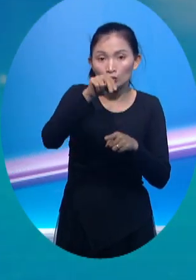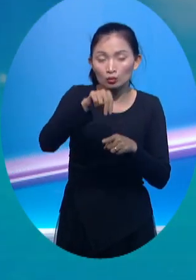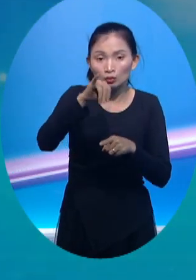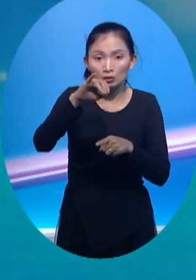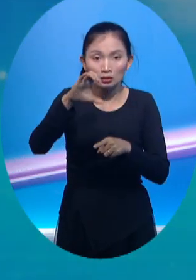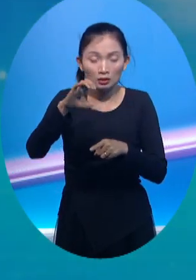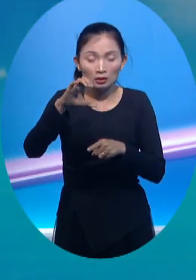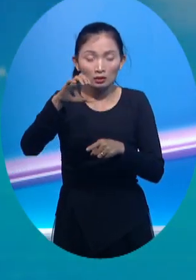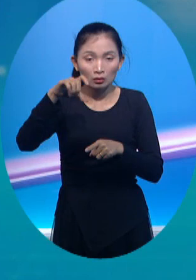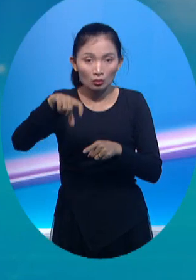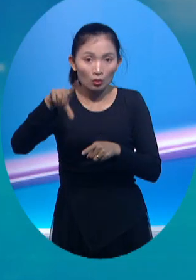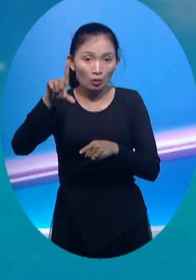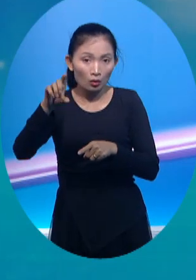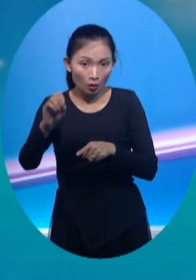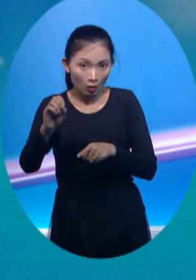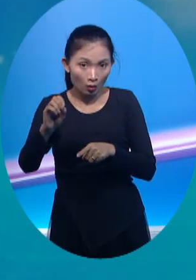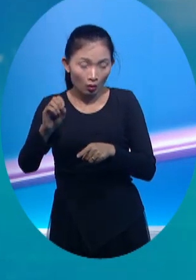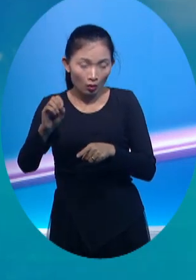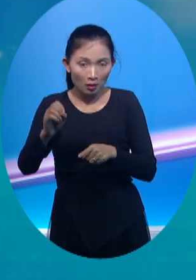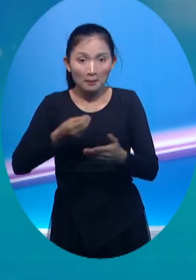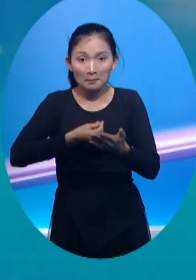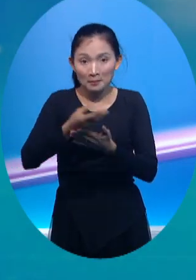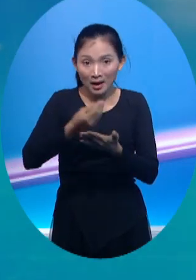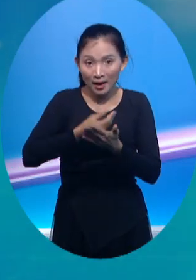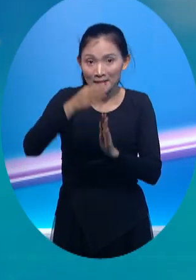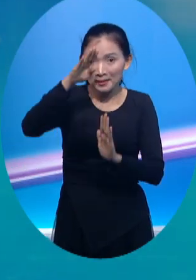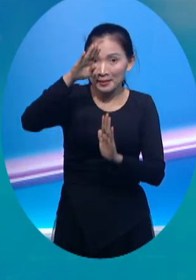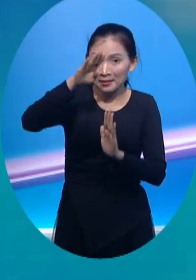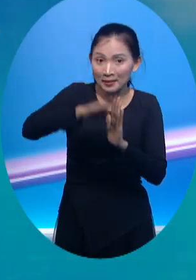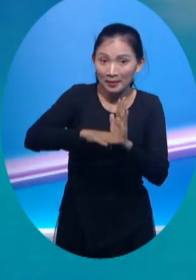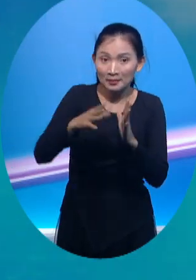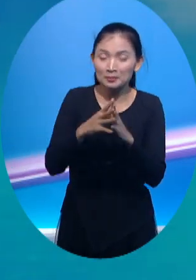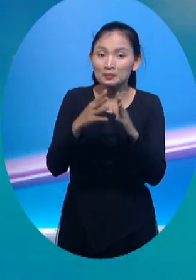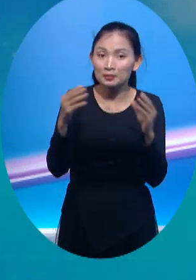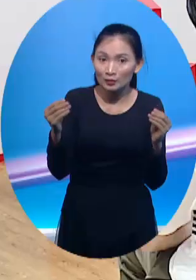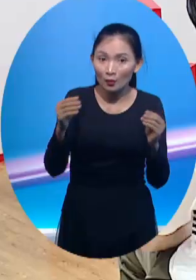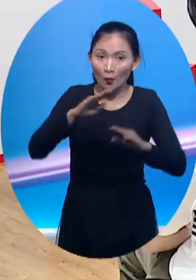niệm 40 năm có mặt trên toàn cầu với nhiều ưu đãi đạt mua sắm cùng quà tặng hấp dẫn.